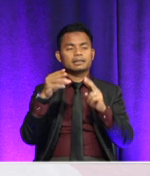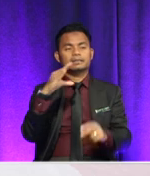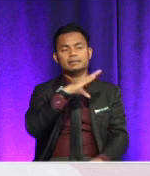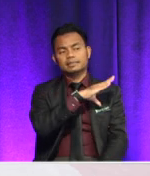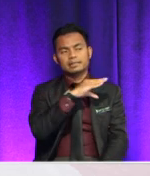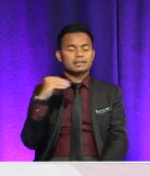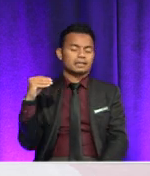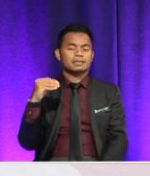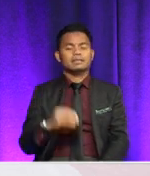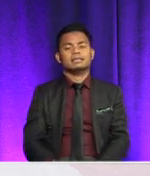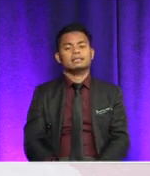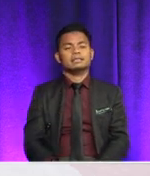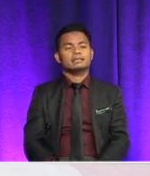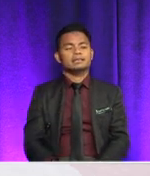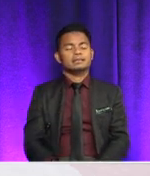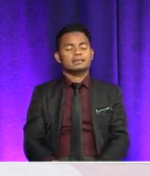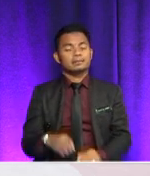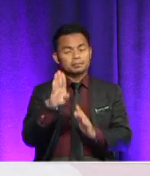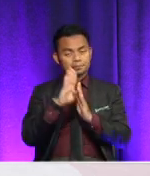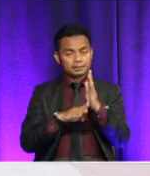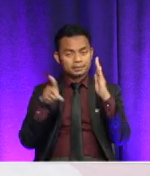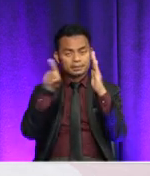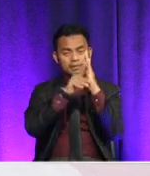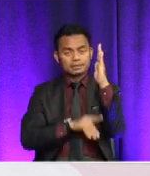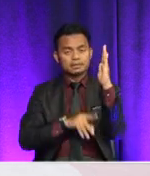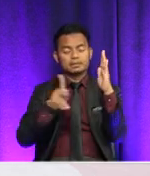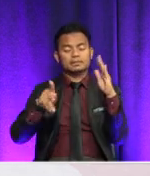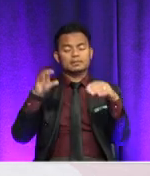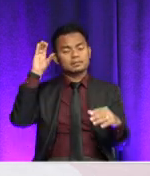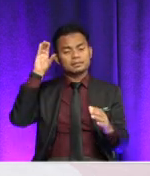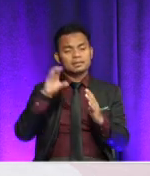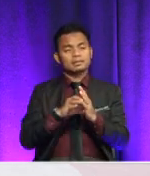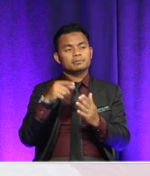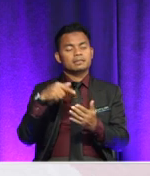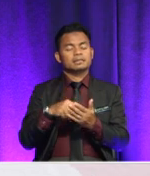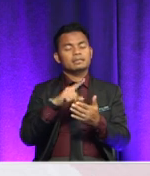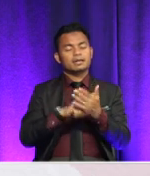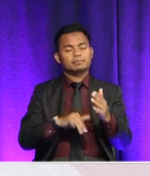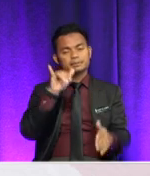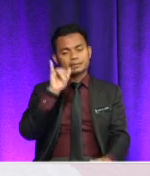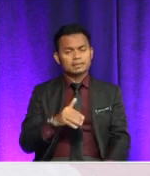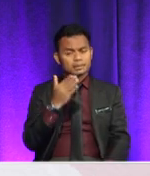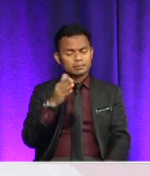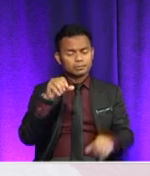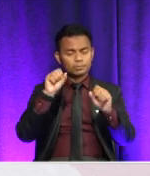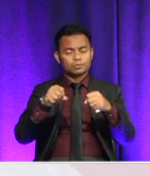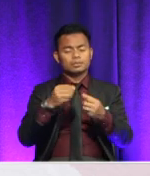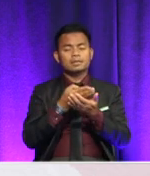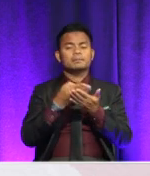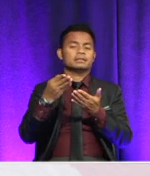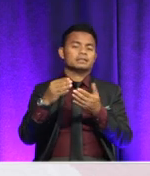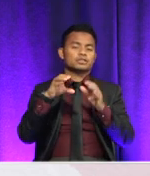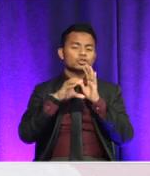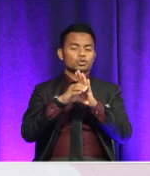oke baik berdasarkan gambar lagi apalagi yang kamu boleh beri contoh ayatnya siapa